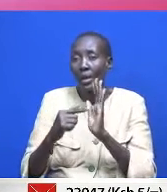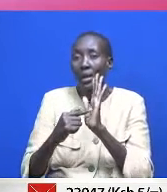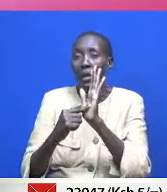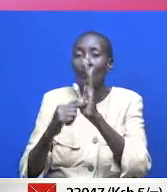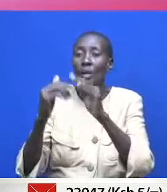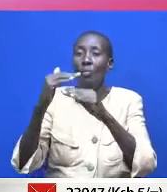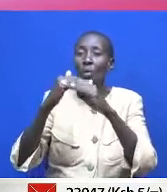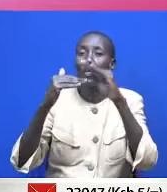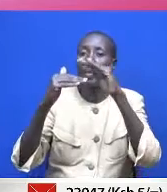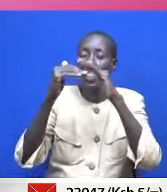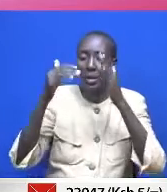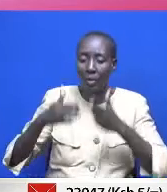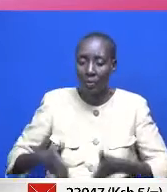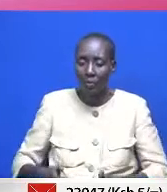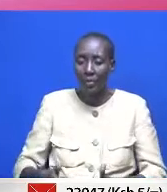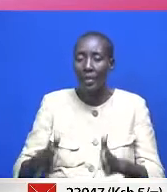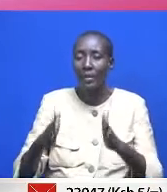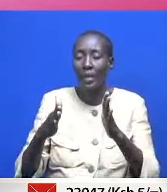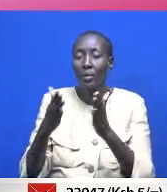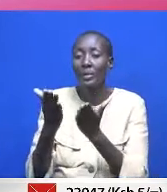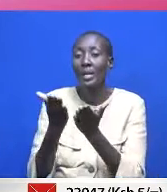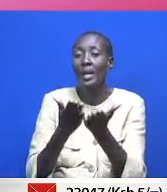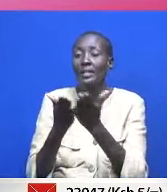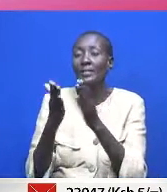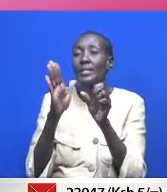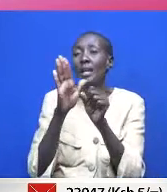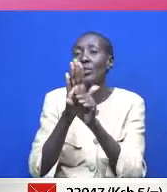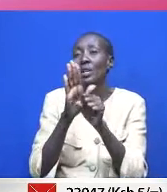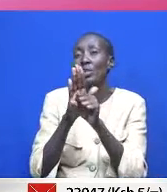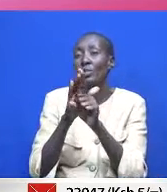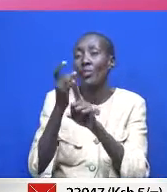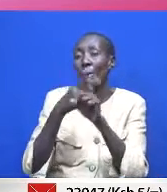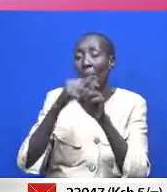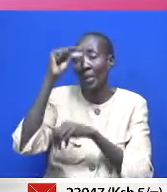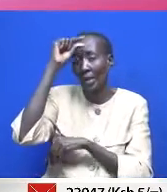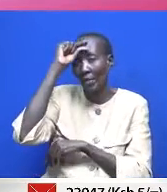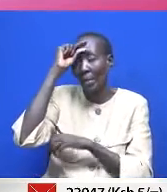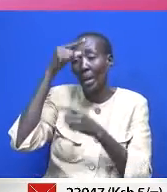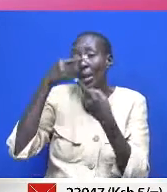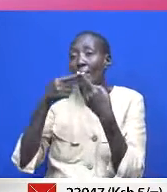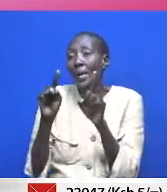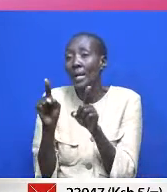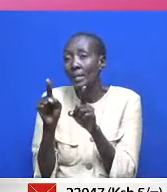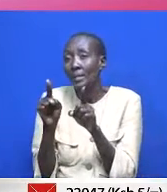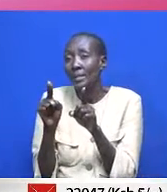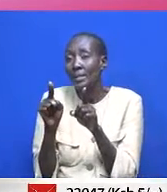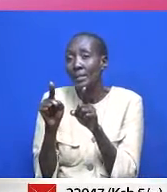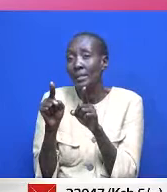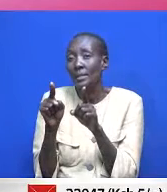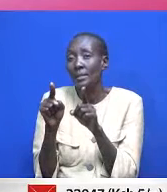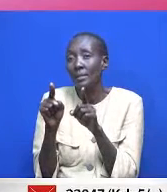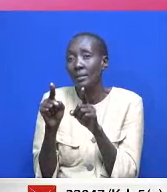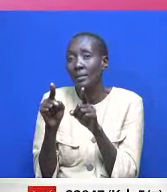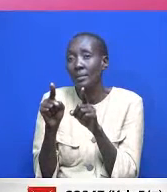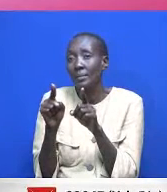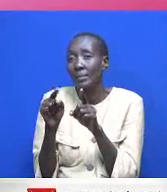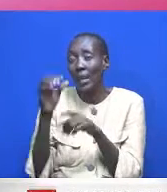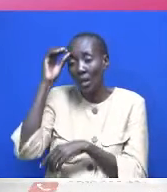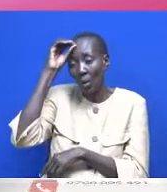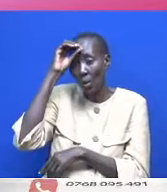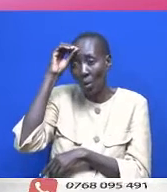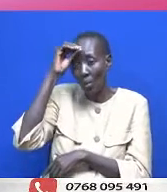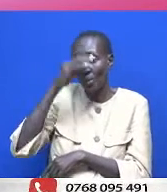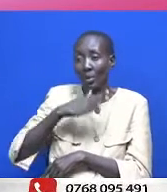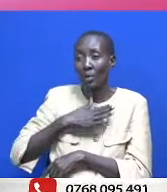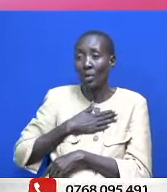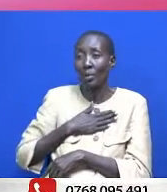ujengaji ya mabarabara, huduma nyingi ambazo zinatolewa na serikali. Lakini katika maono yangu na